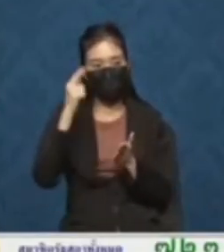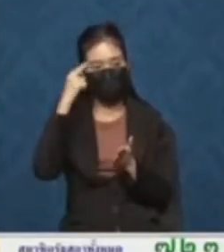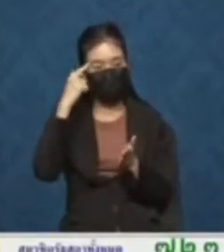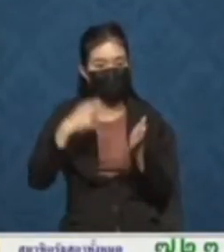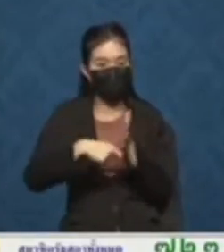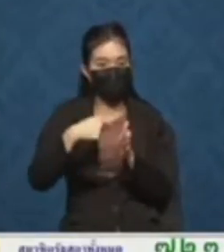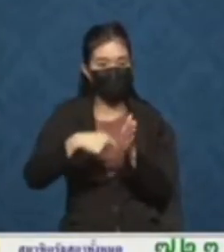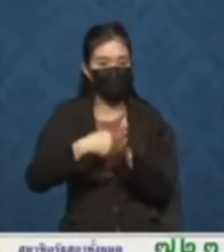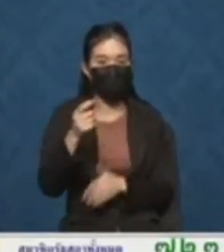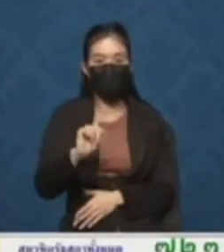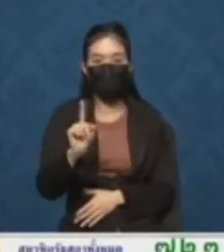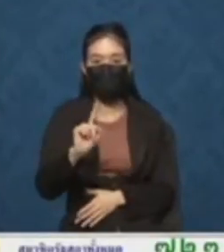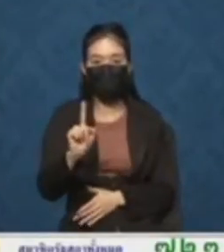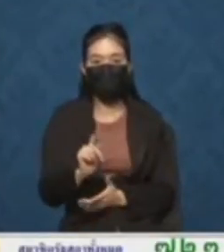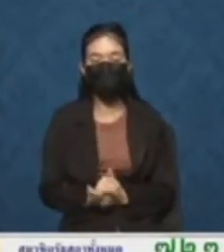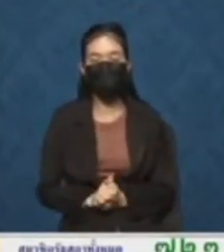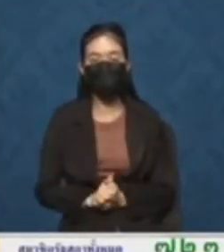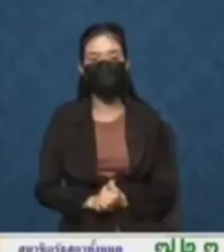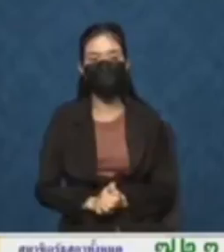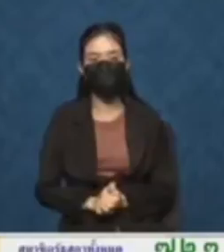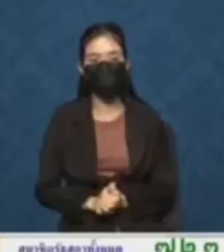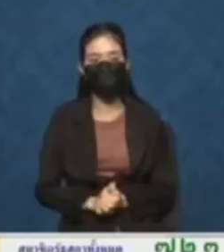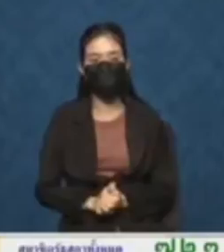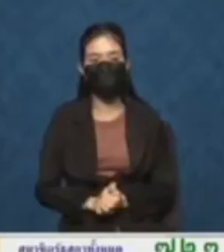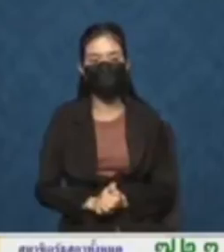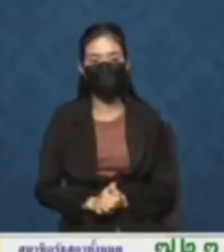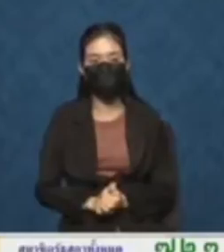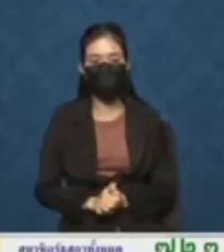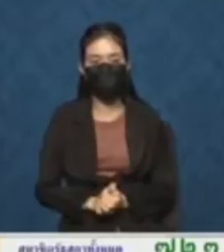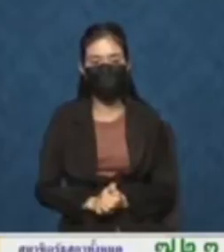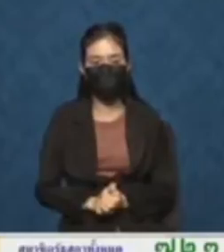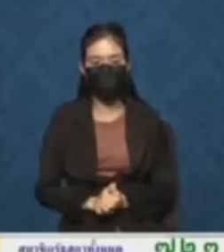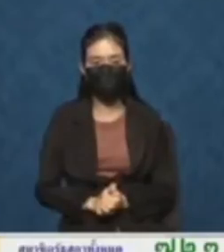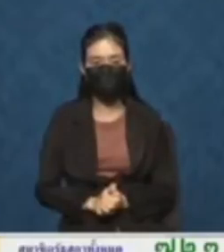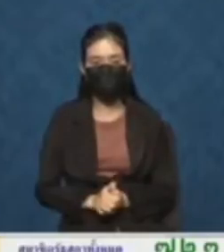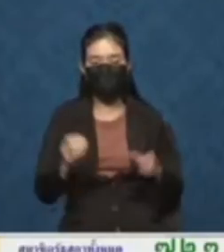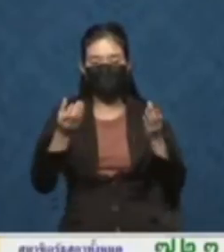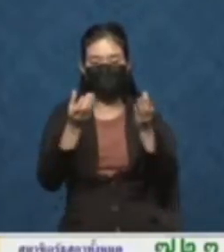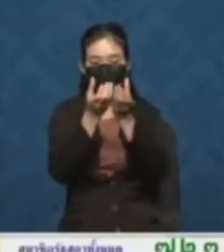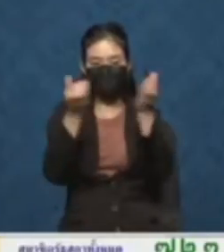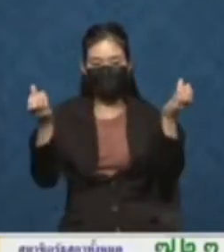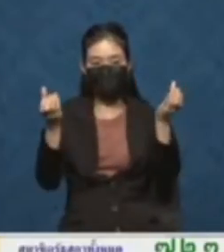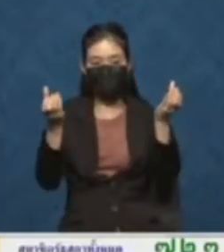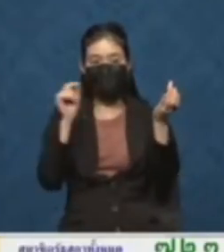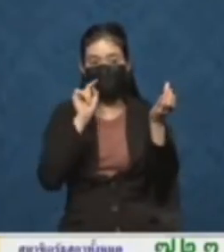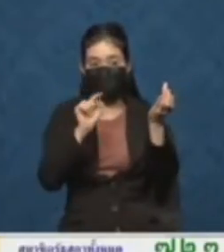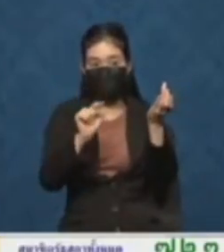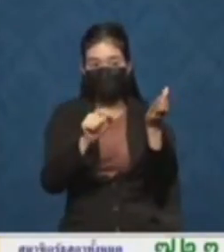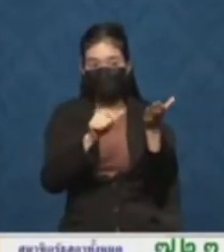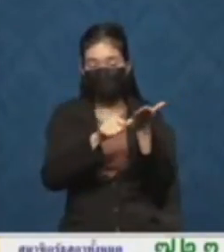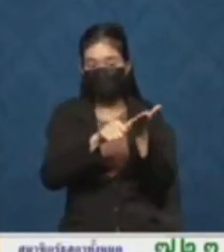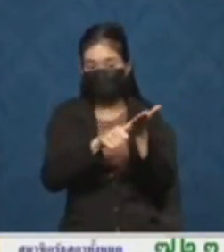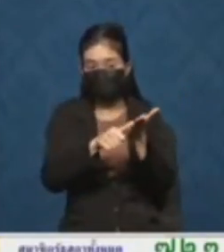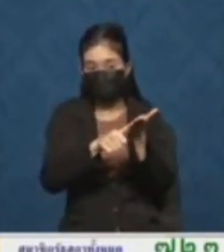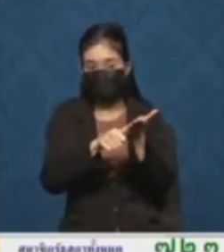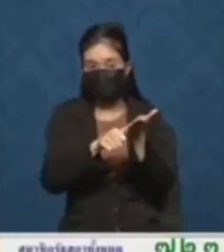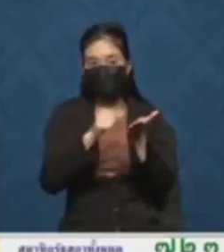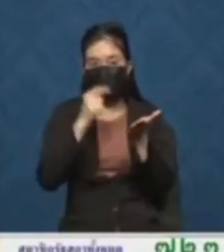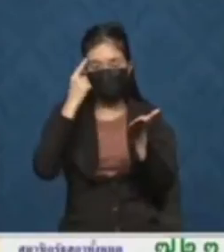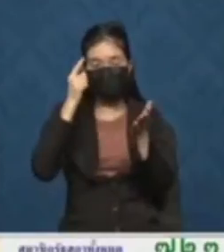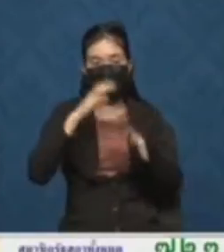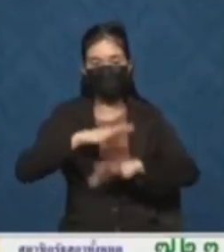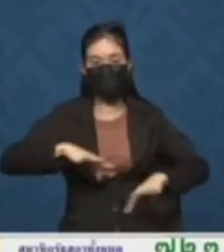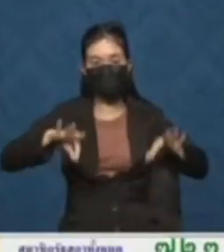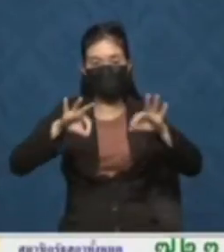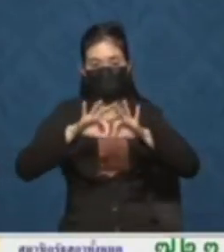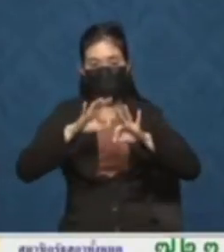ลนะฮะในร่างที่เสนอแก้ไขมาเพราะมันคือหัวใจมันคือผลก